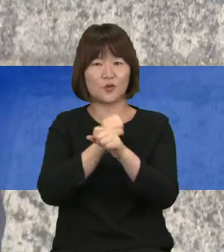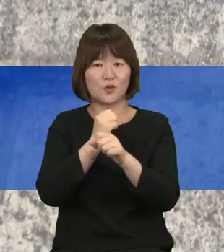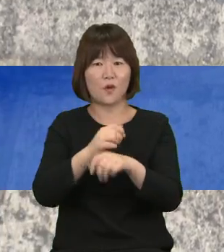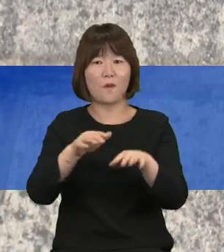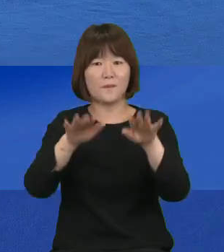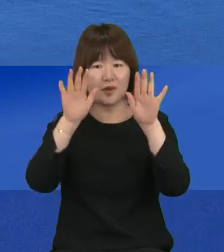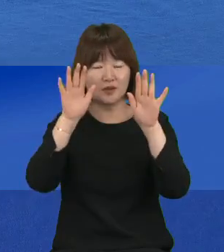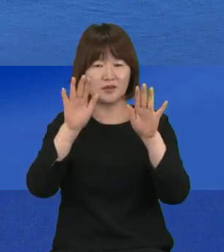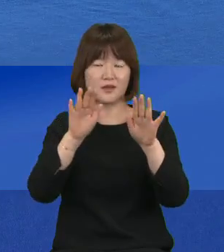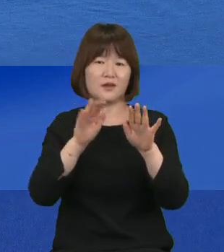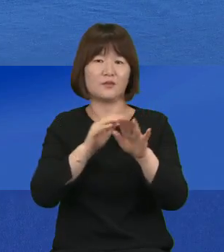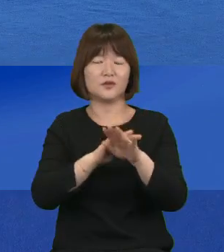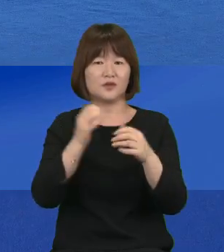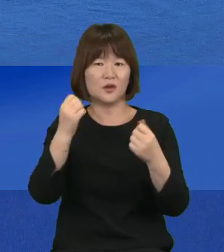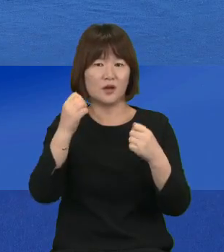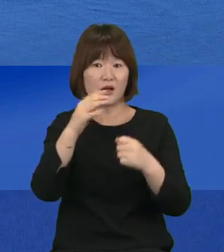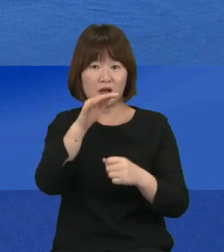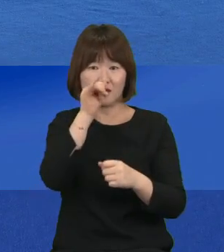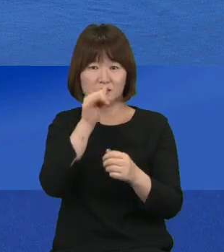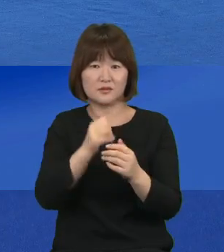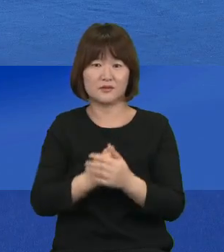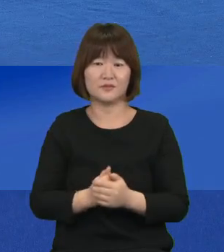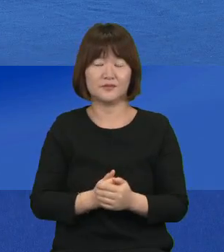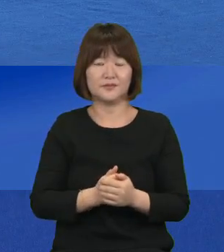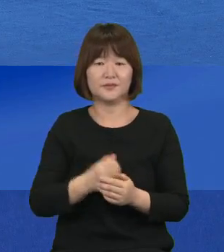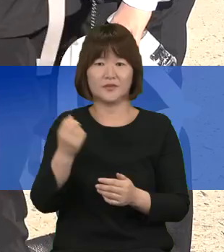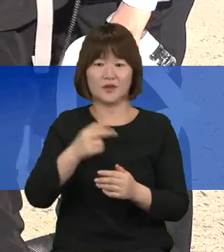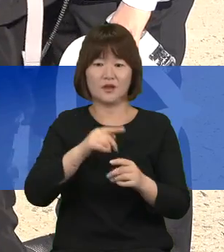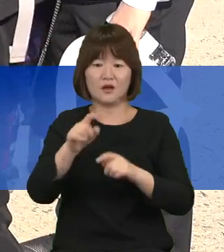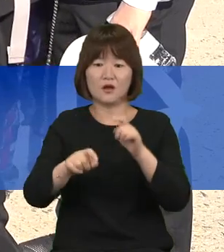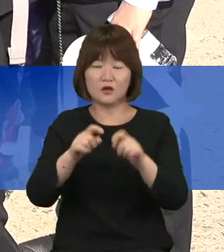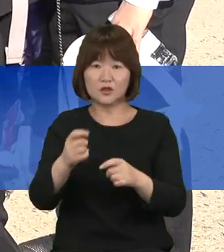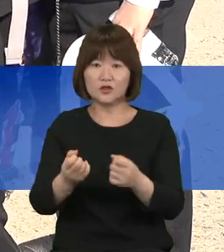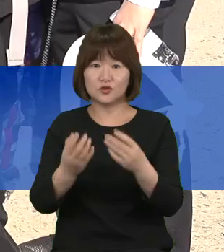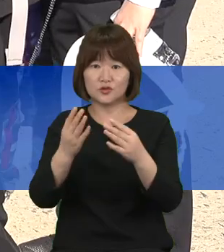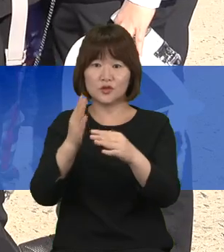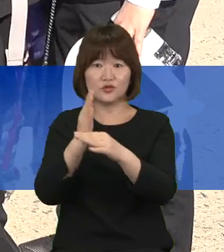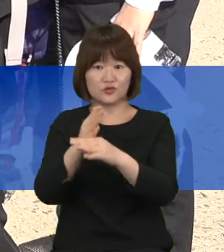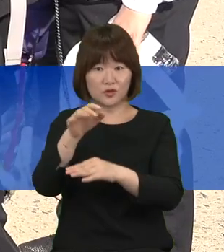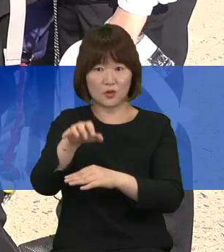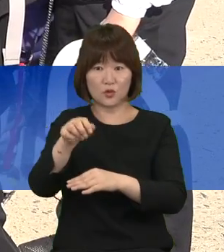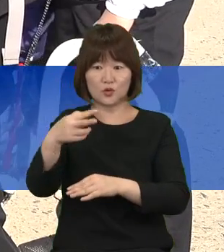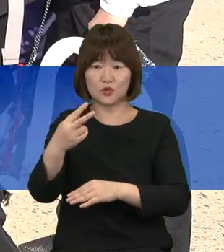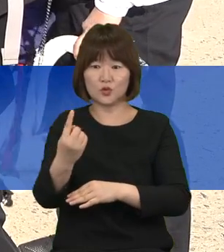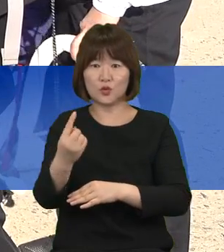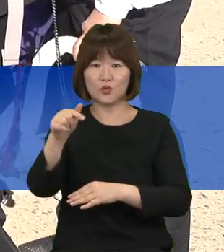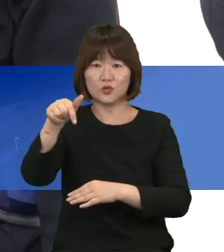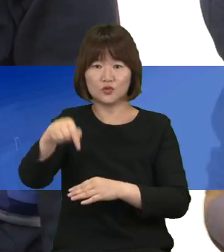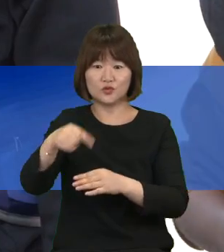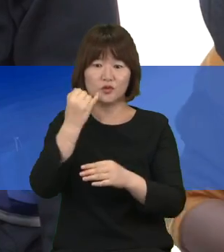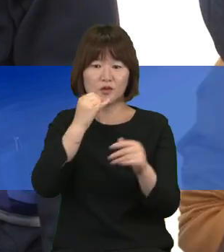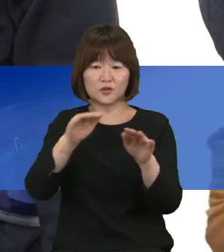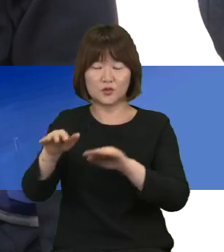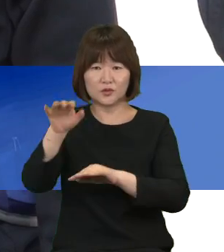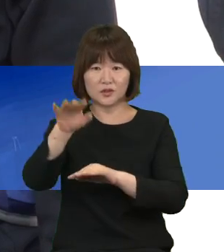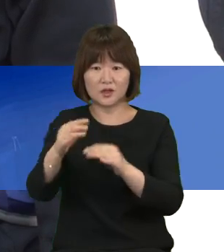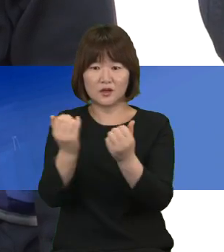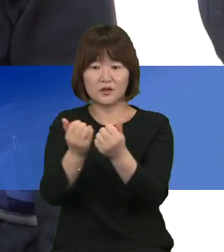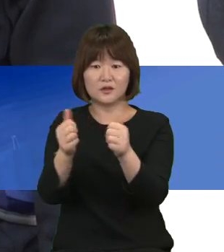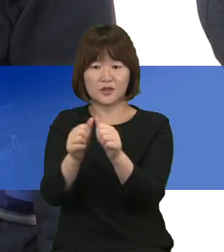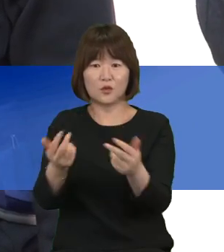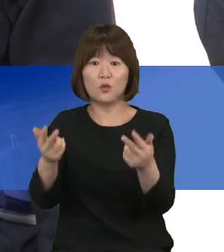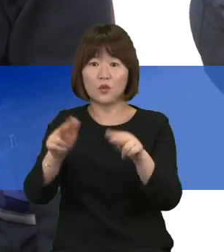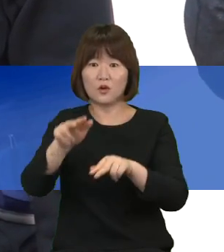체조를 하며 만세 퍼포먼스로 시작을 알렸습니다. 또 걷기 축제 경유 지점인 도구해수욕장, 연호랑